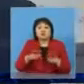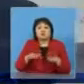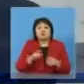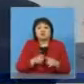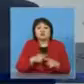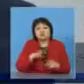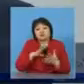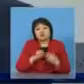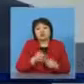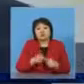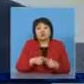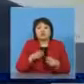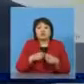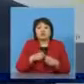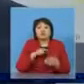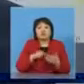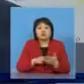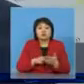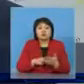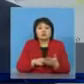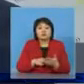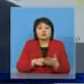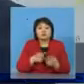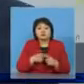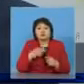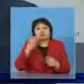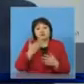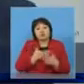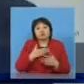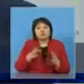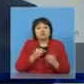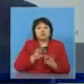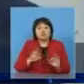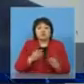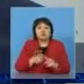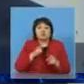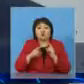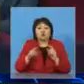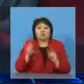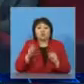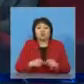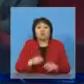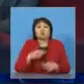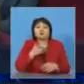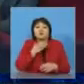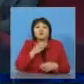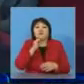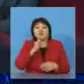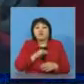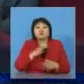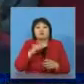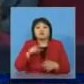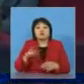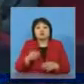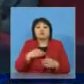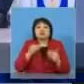парламента. Все эти проблемные вопросы, все свои мысли наши коллеги сегодня выскажут на этом форуме. Дефицит квалифицированных